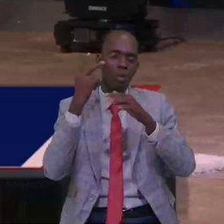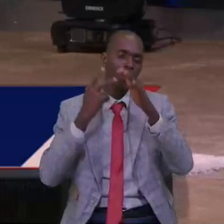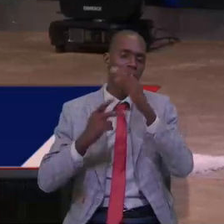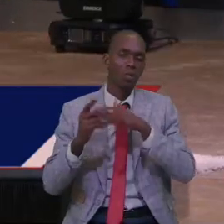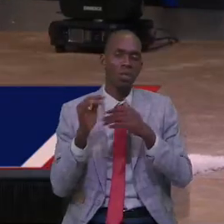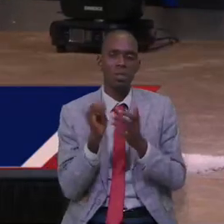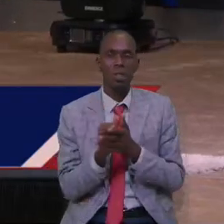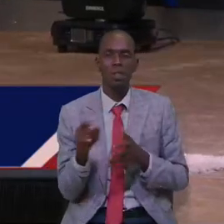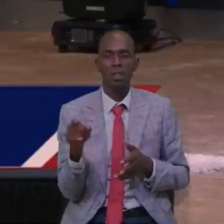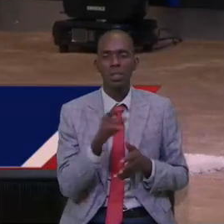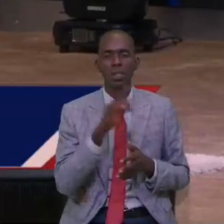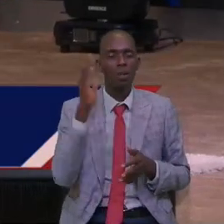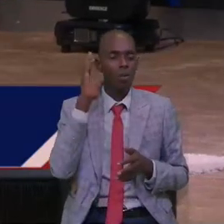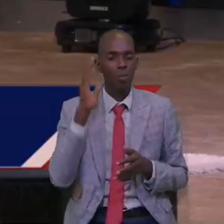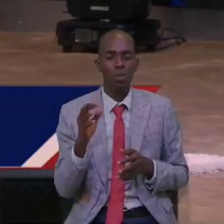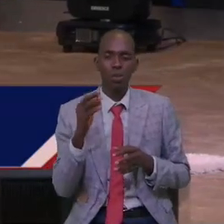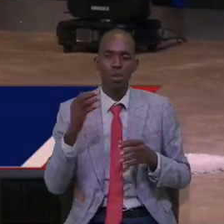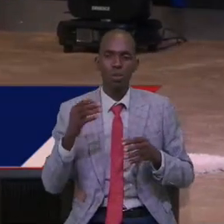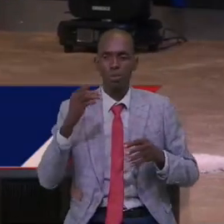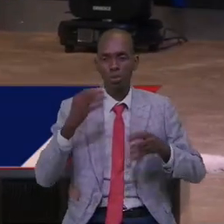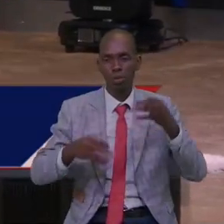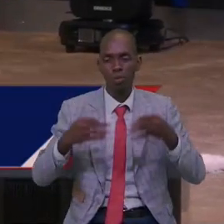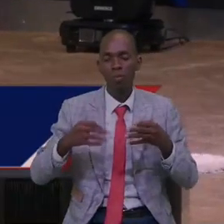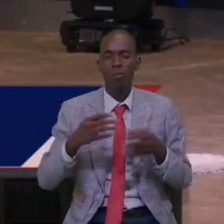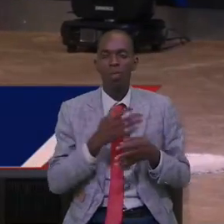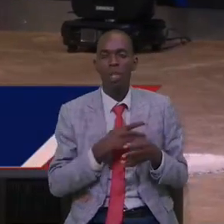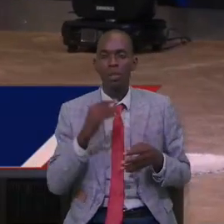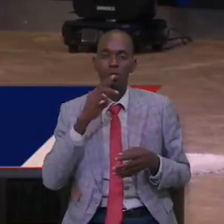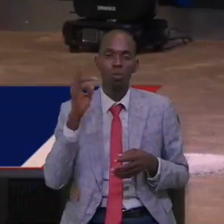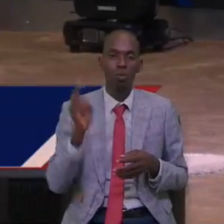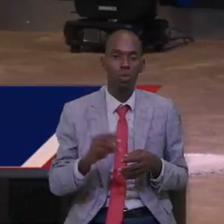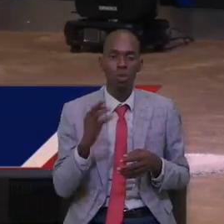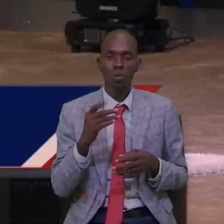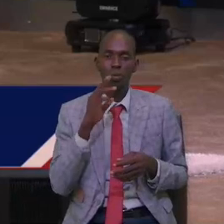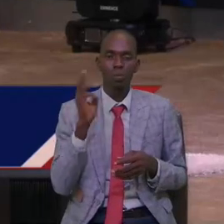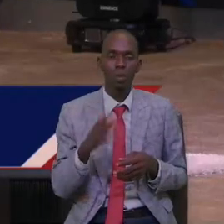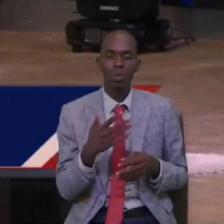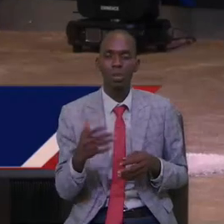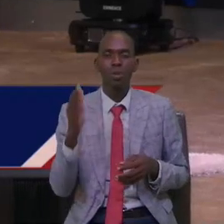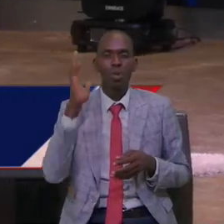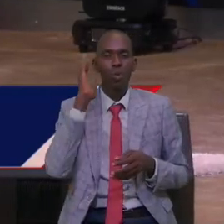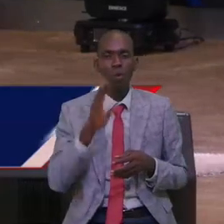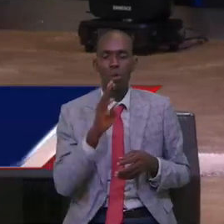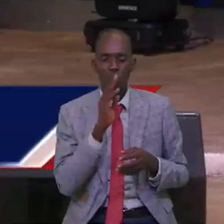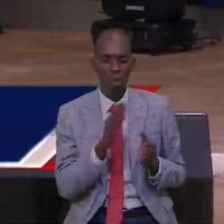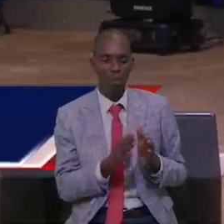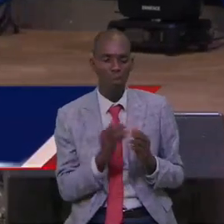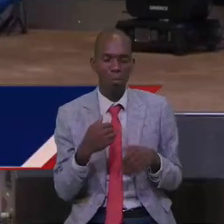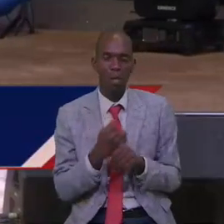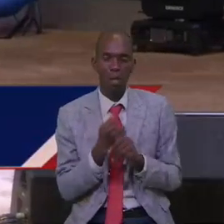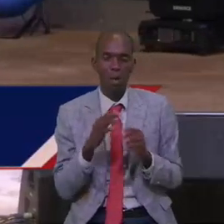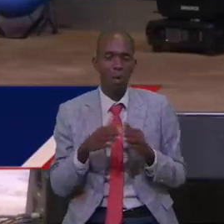le monde et la méchanceté du méchant sera amenée au jugement. Et